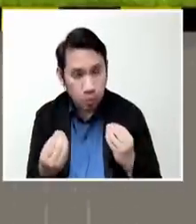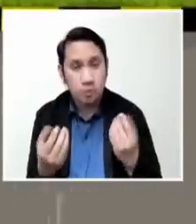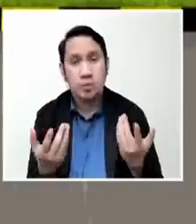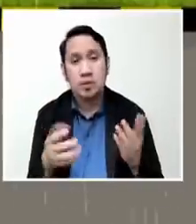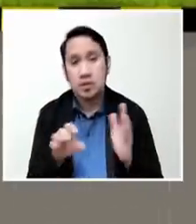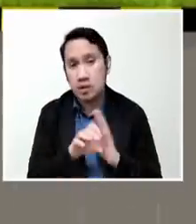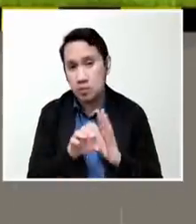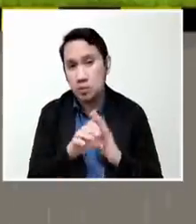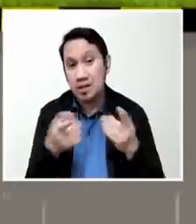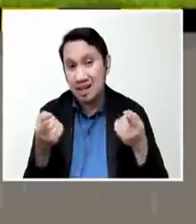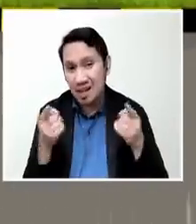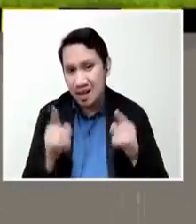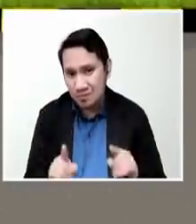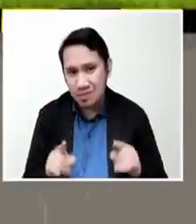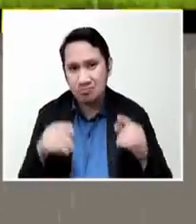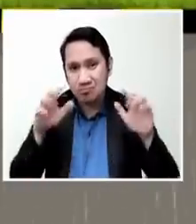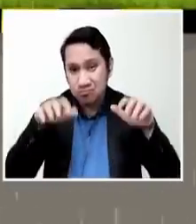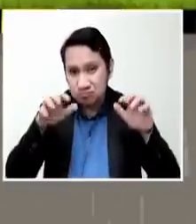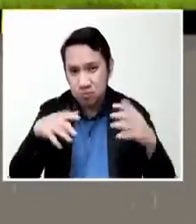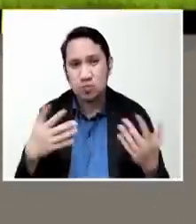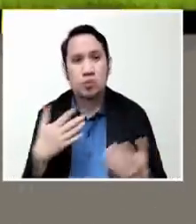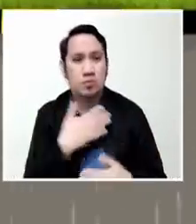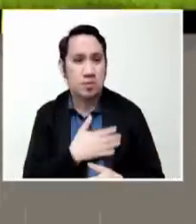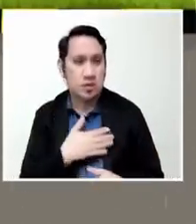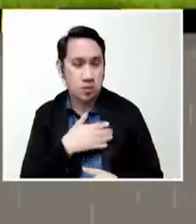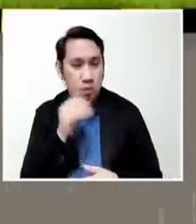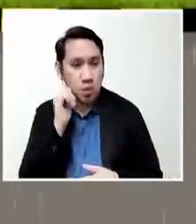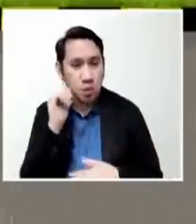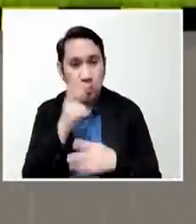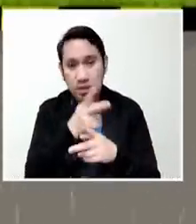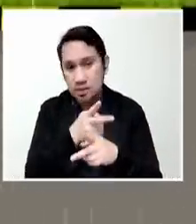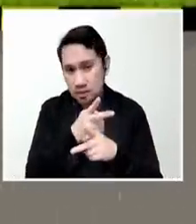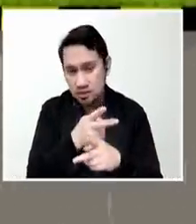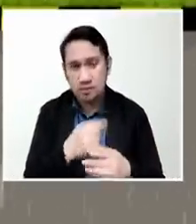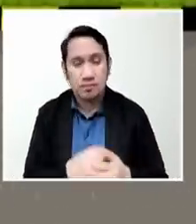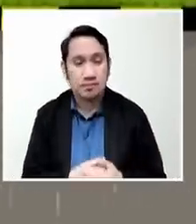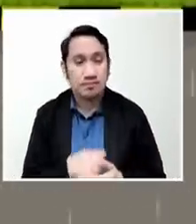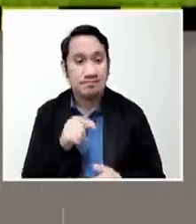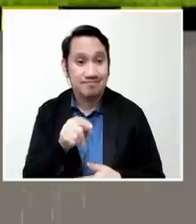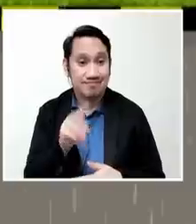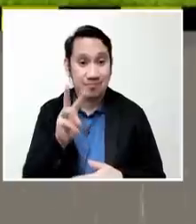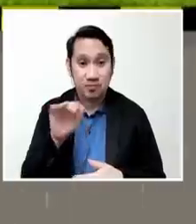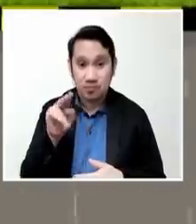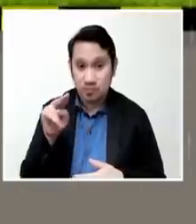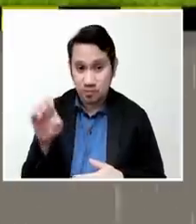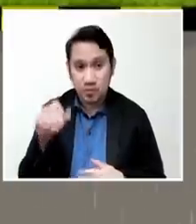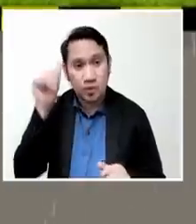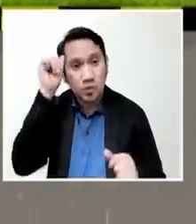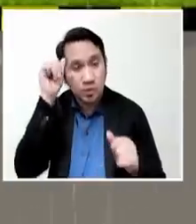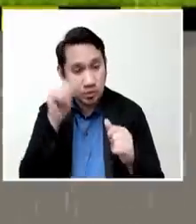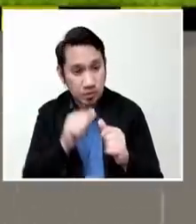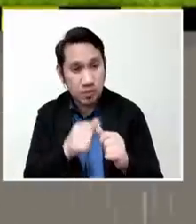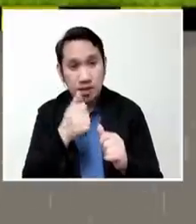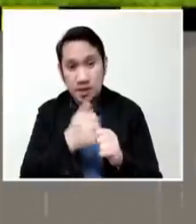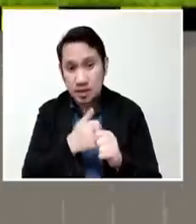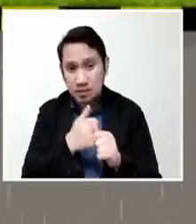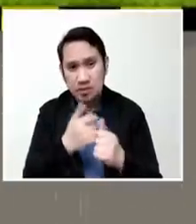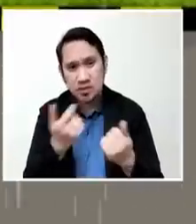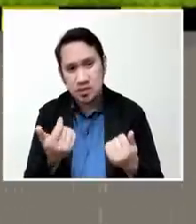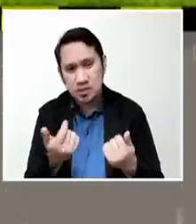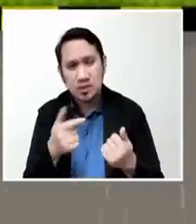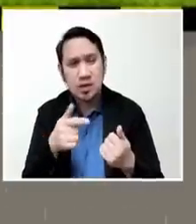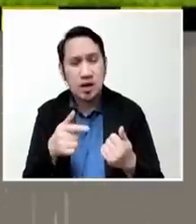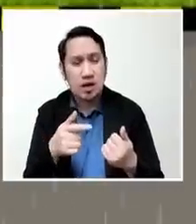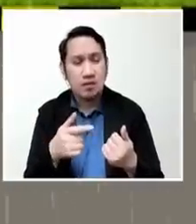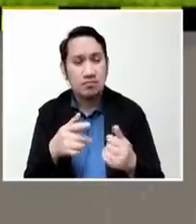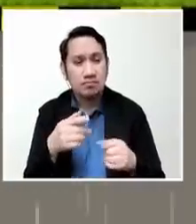ng kalamidad. Oh, mag-ingat po kayo palagi, ha? Ako po ang inyong Tita Winnie Cordero. Tandaan, sa tamang diskarte, make